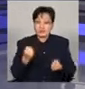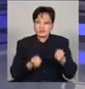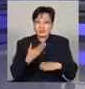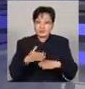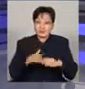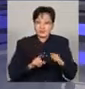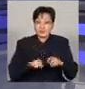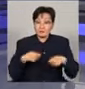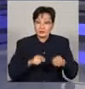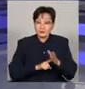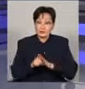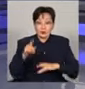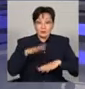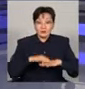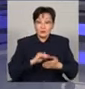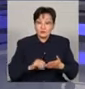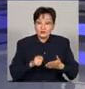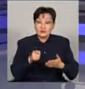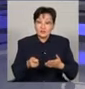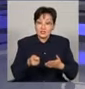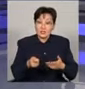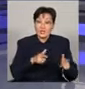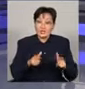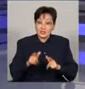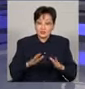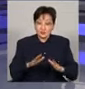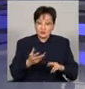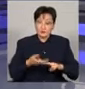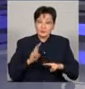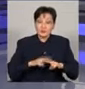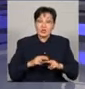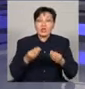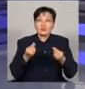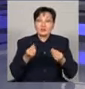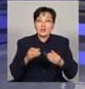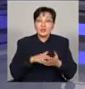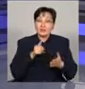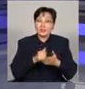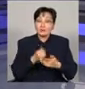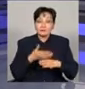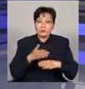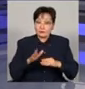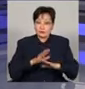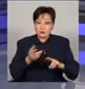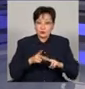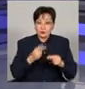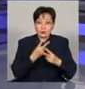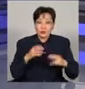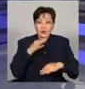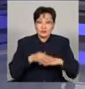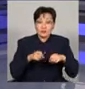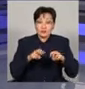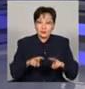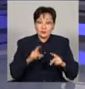басталды. Алайда банктер өтінім қабылдауға дайын болмай шықты. Өйткені қаржы әлі бөлінбеген. Соған қарамастан жауапты